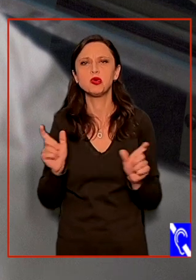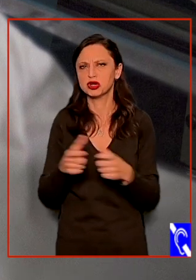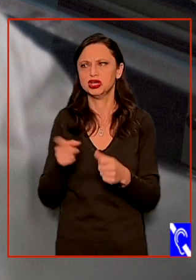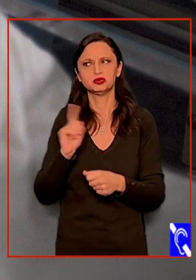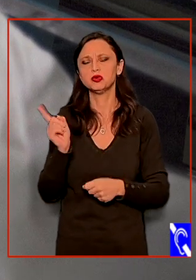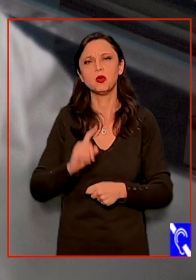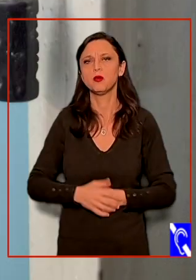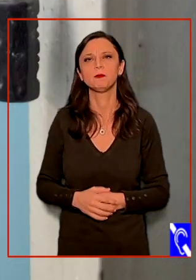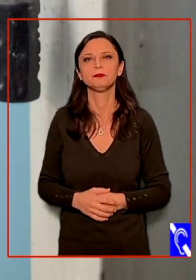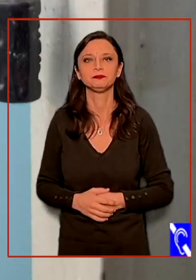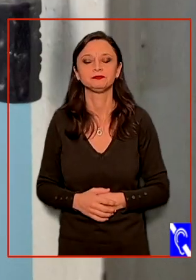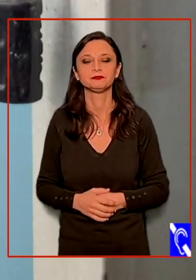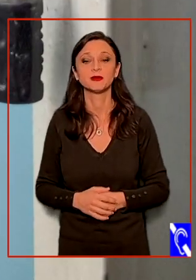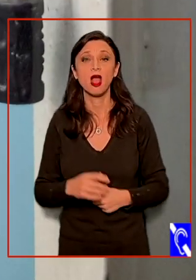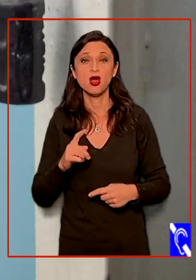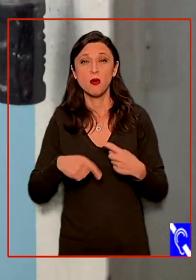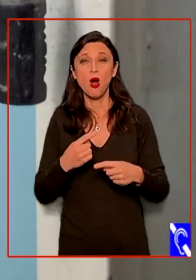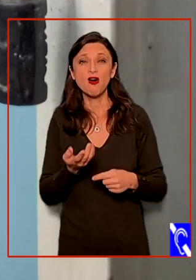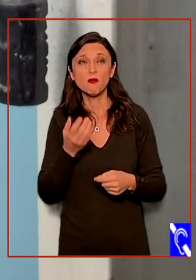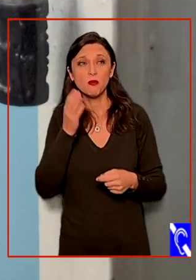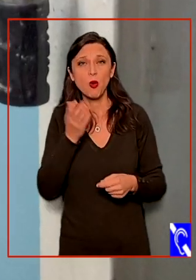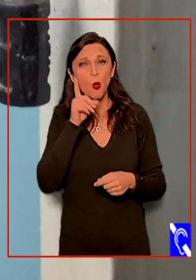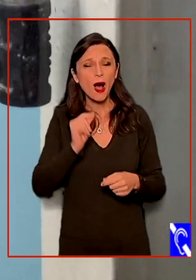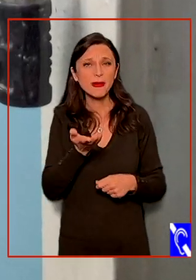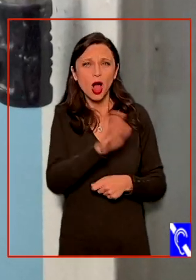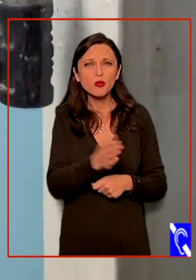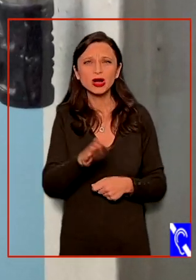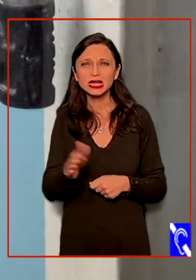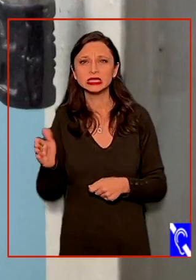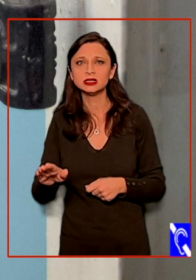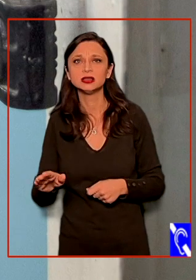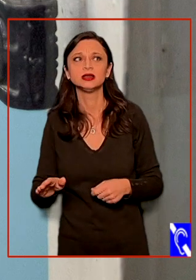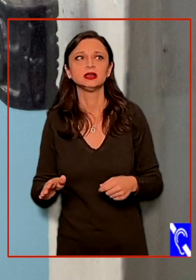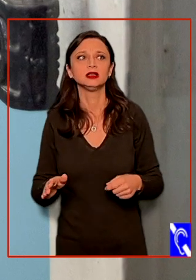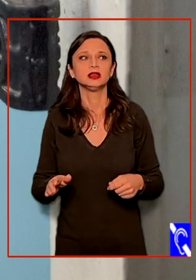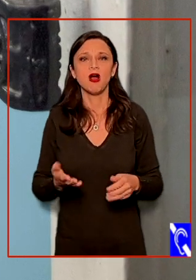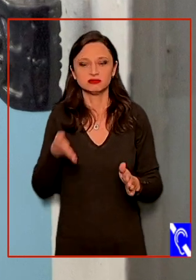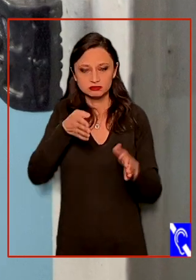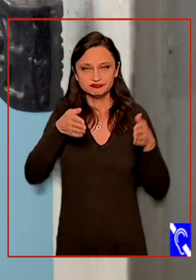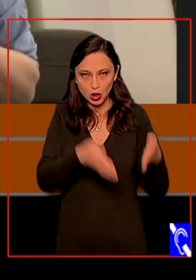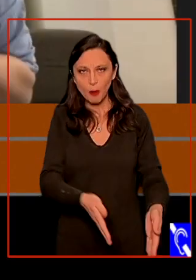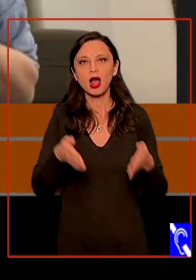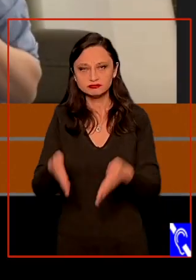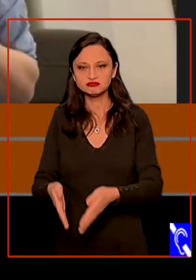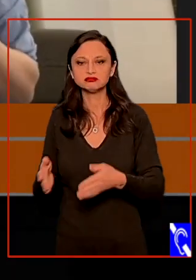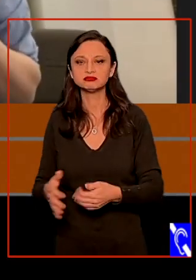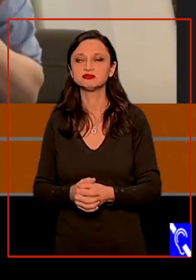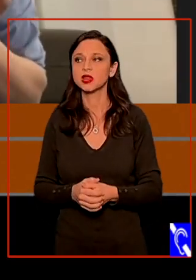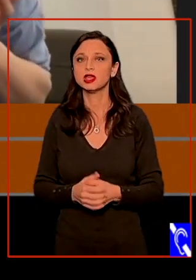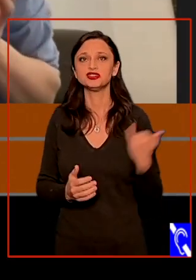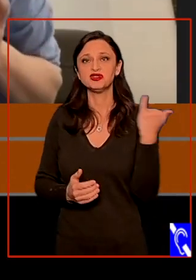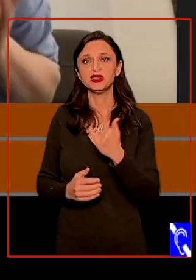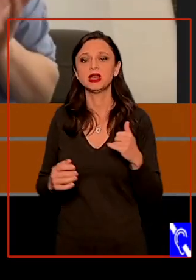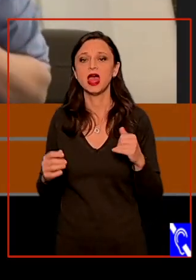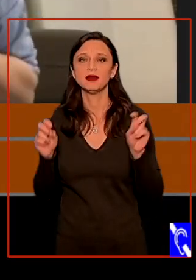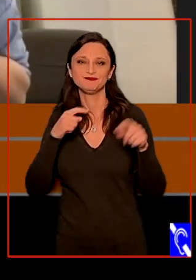care probabil s-au dus după ce oamenii au murit, au fost îngropați și spun nu mai era nimic. Și ca o concluzie, de fapt, avem un întreg sistem